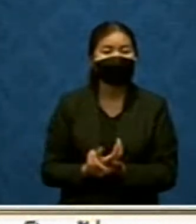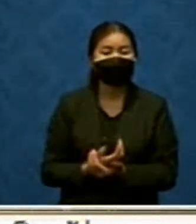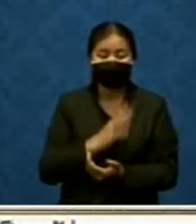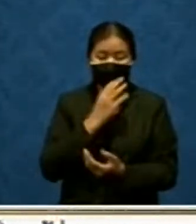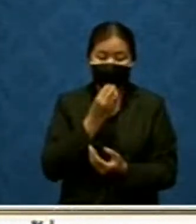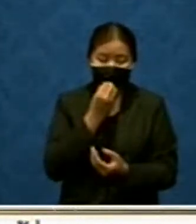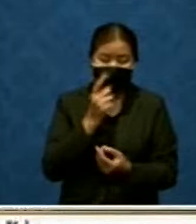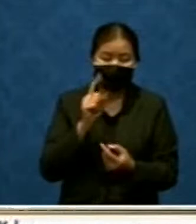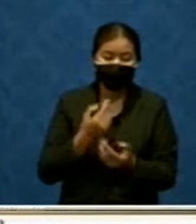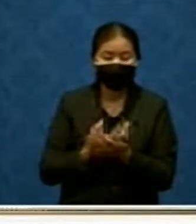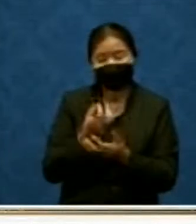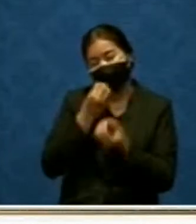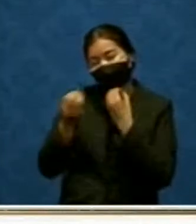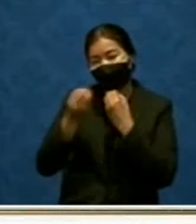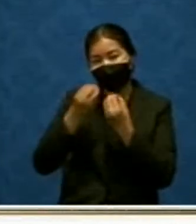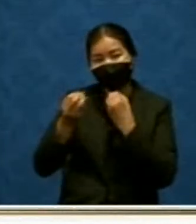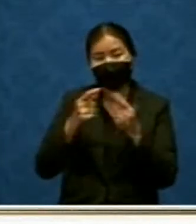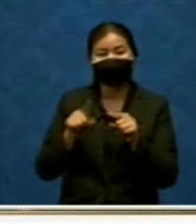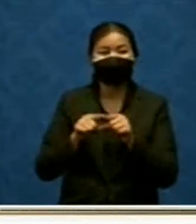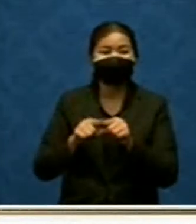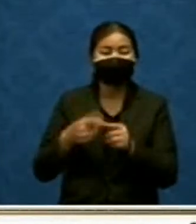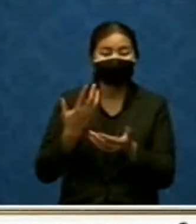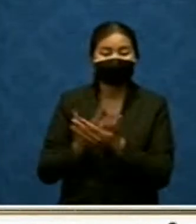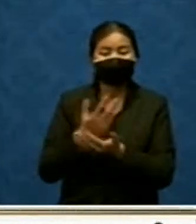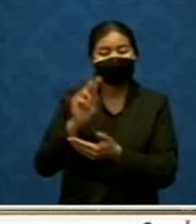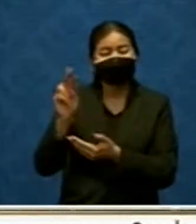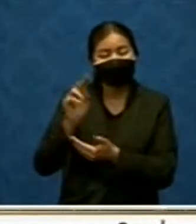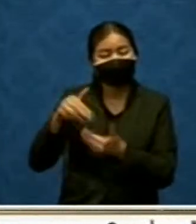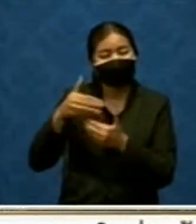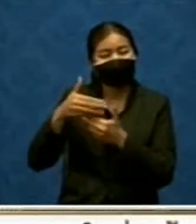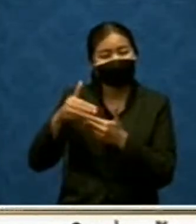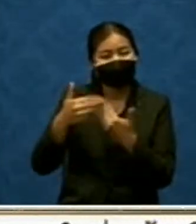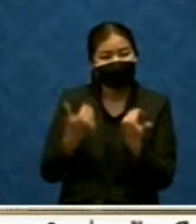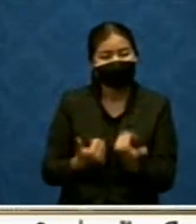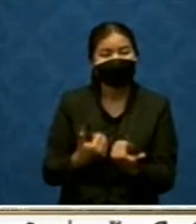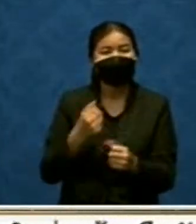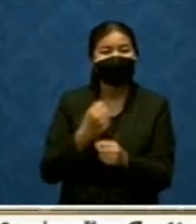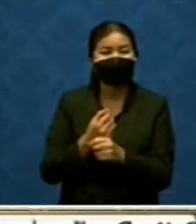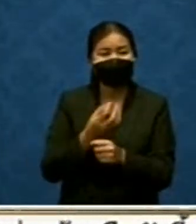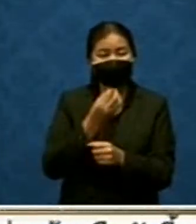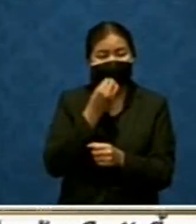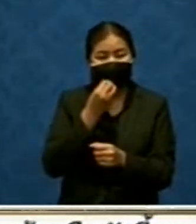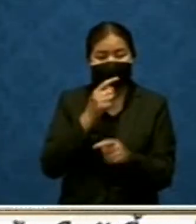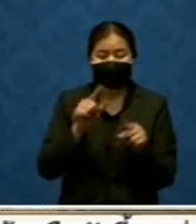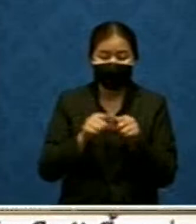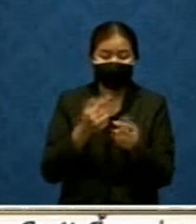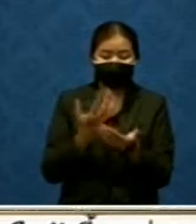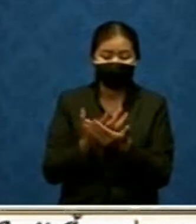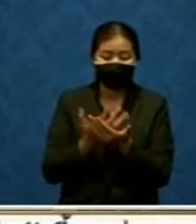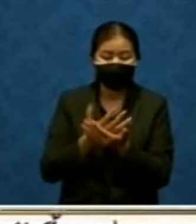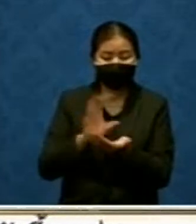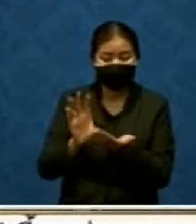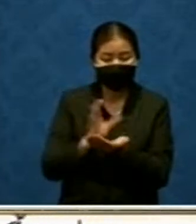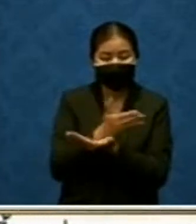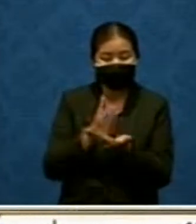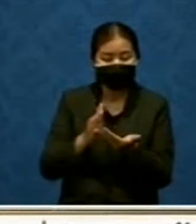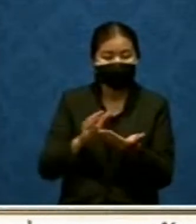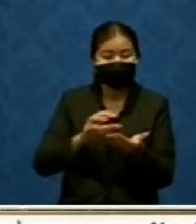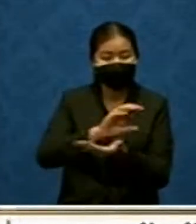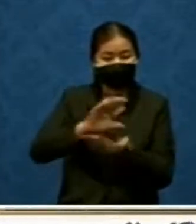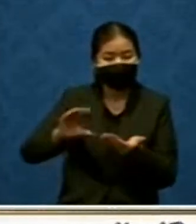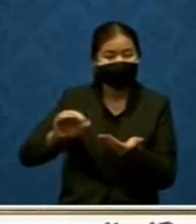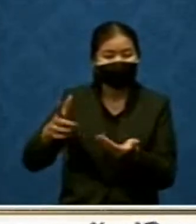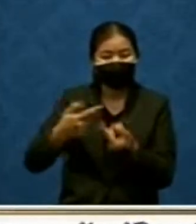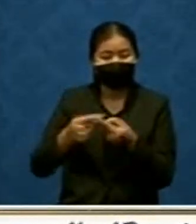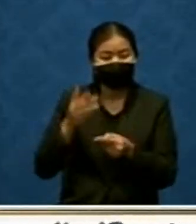ไม่ใช่กินตามิตกินนี่ การทำง็ป 6-6 เขาเรีกวากินน้ำไม่เฝือแงเพรไม่รู้อนา